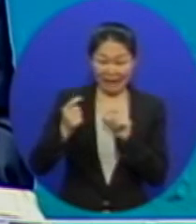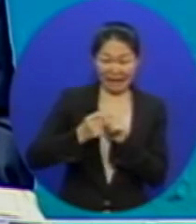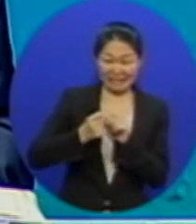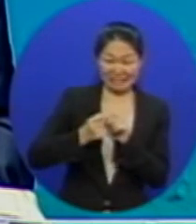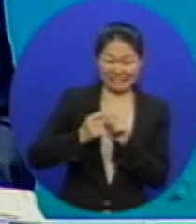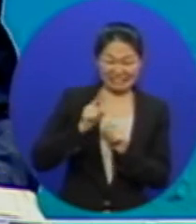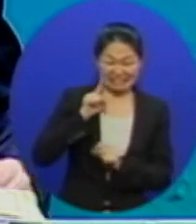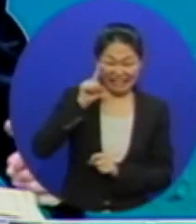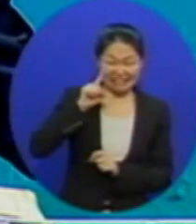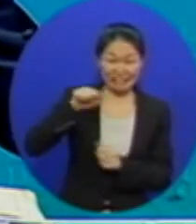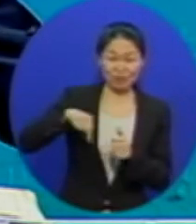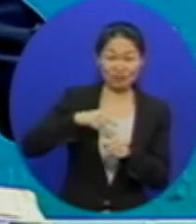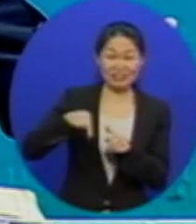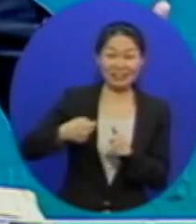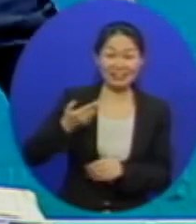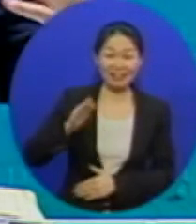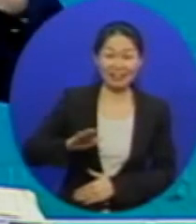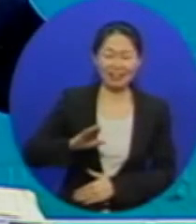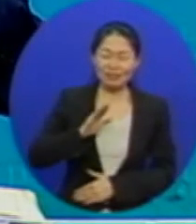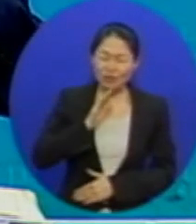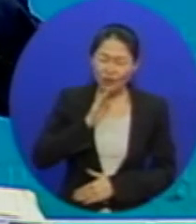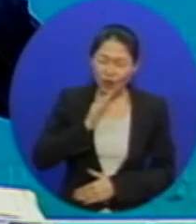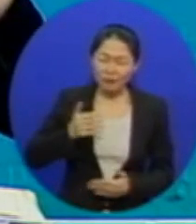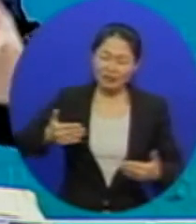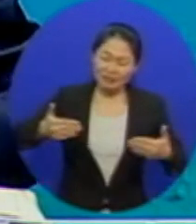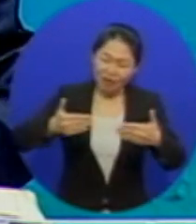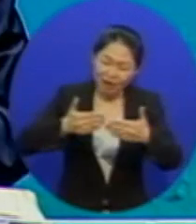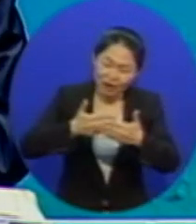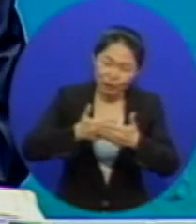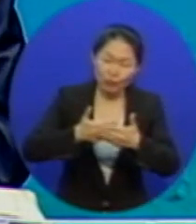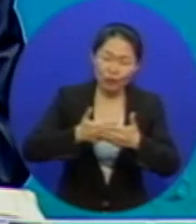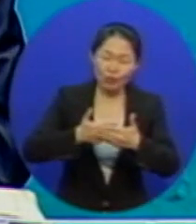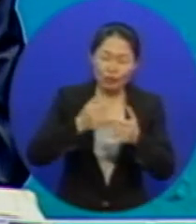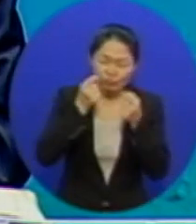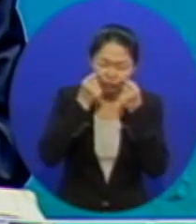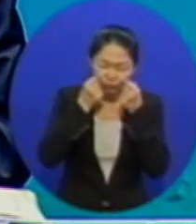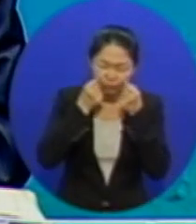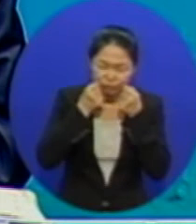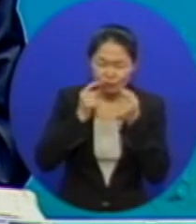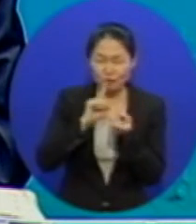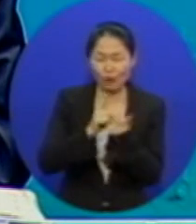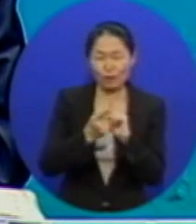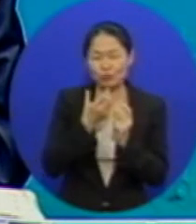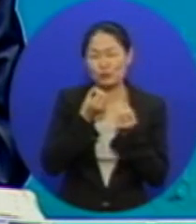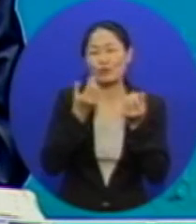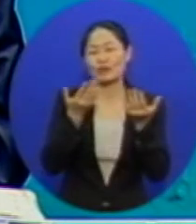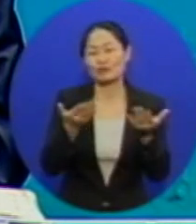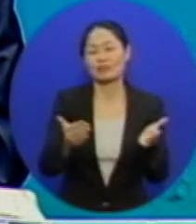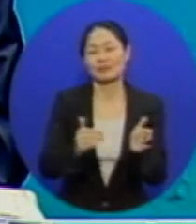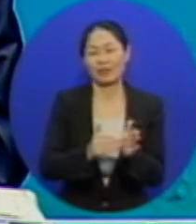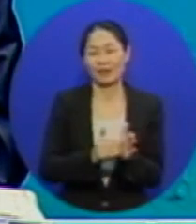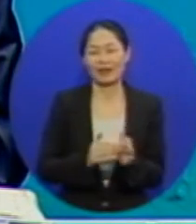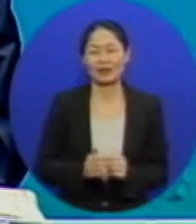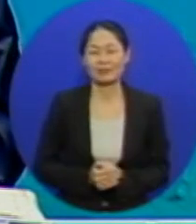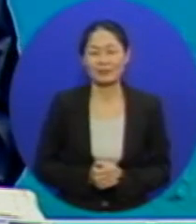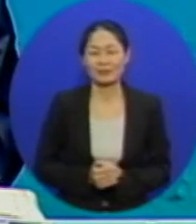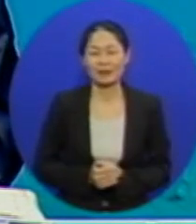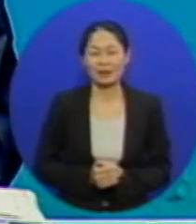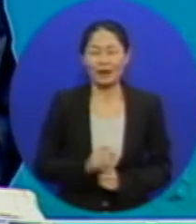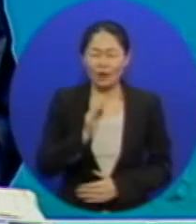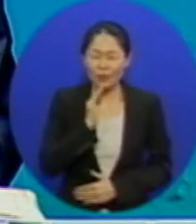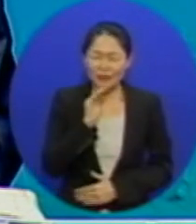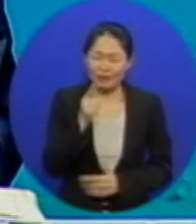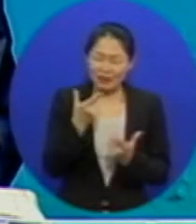그런 분위기 인데 정말 끌어안고 그렇게 눈물로 서로 축복해 되겠어요 그렇게